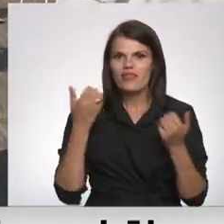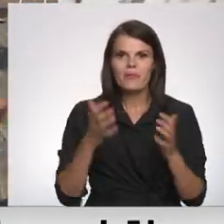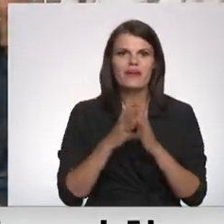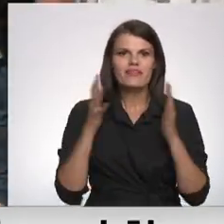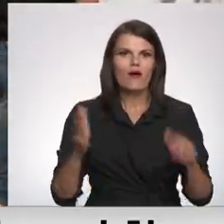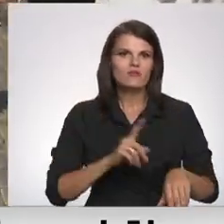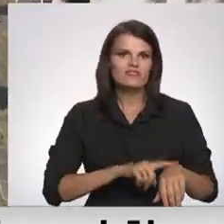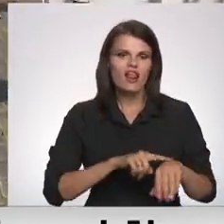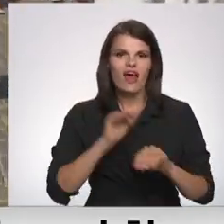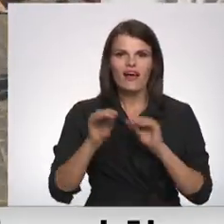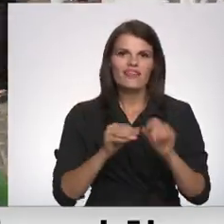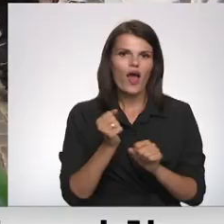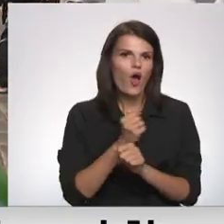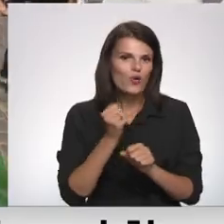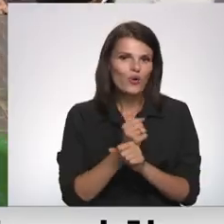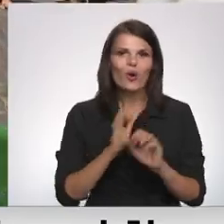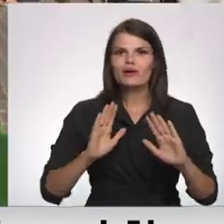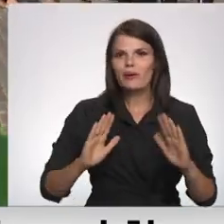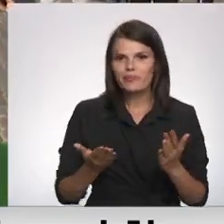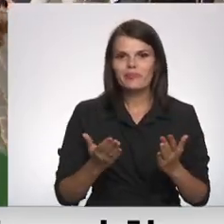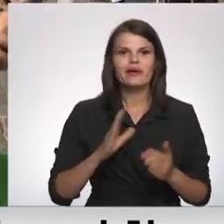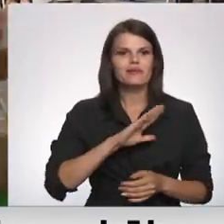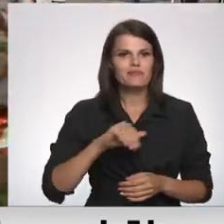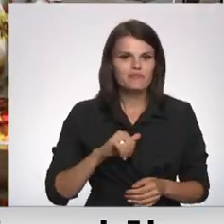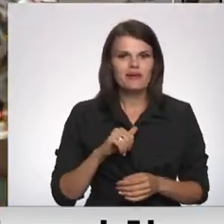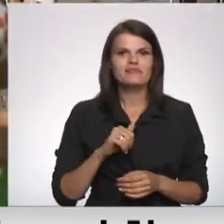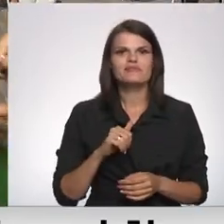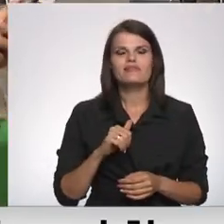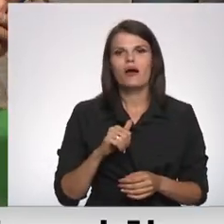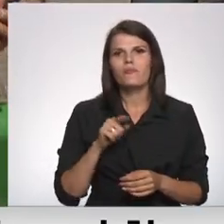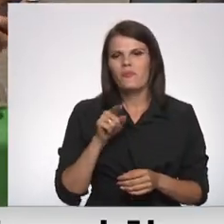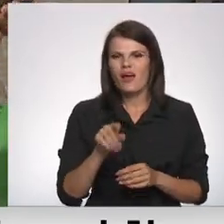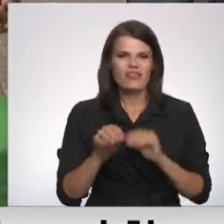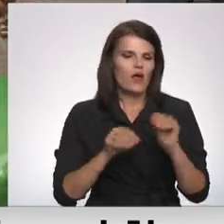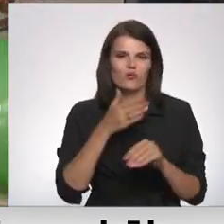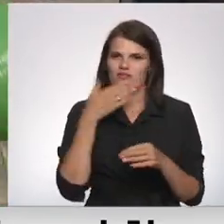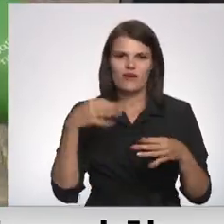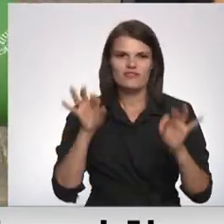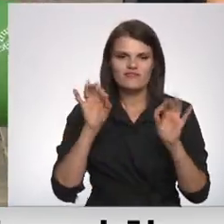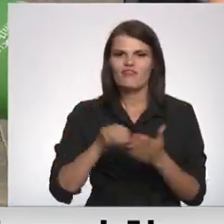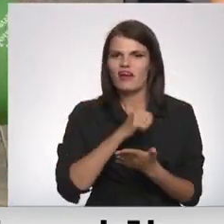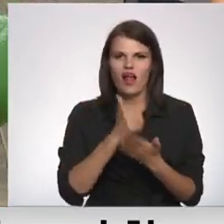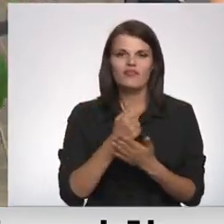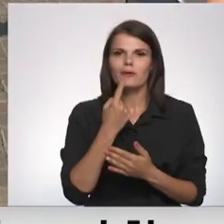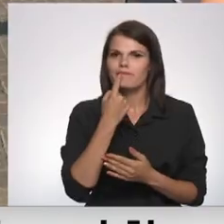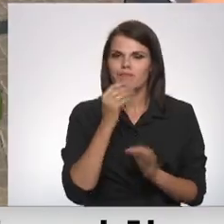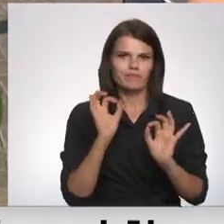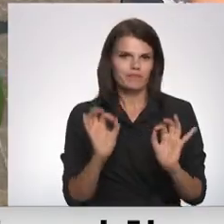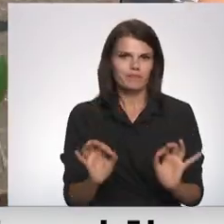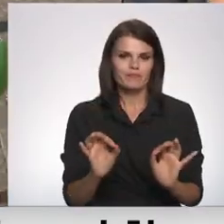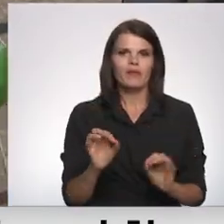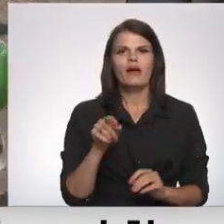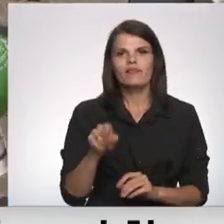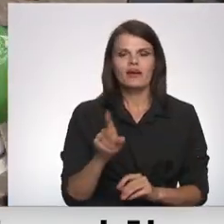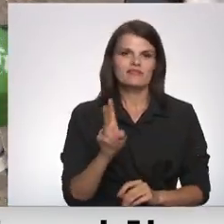daudz laiku ar dekoru, bet es domāju, ka dekors nav ļoti svarīgs un vissvarīgais ir garšīgi. To, ko tas